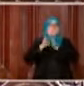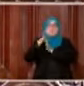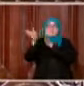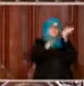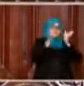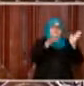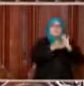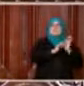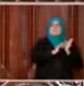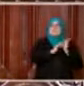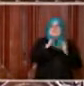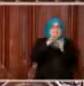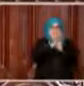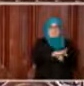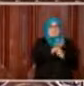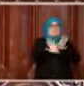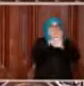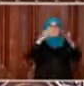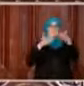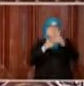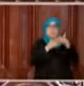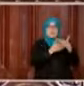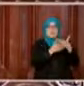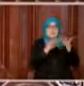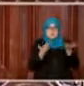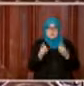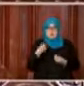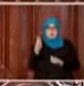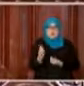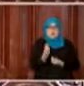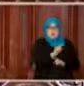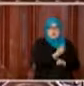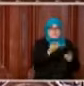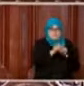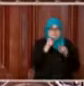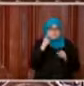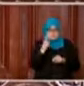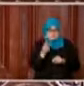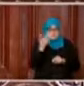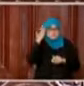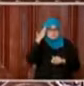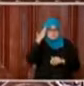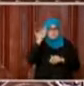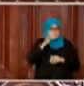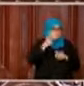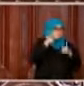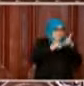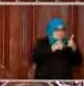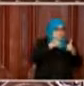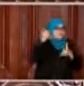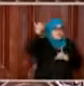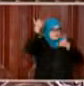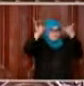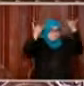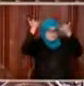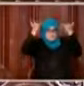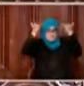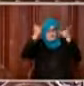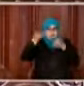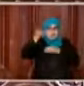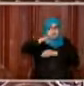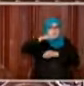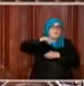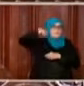بل إن الأطفال صاروا ينتحرون أو يفكرون في الانتحار.